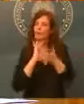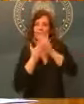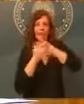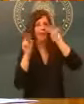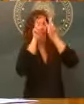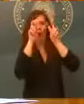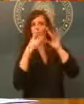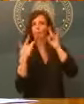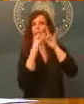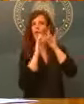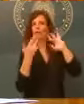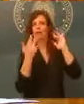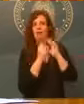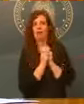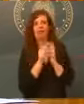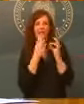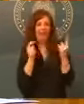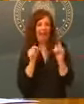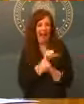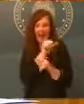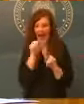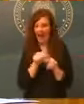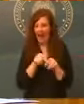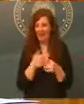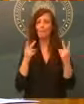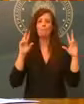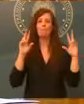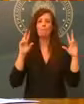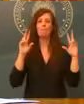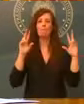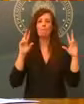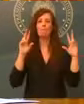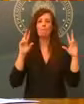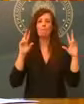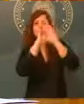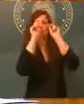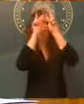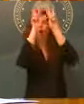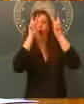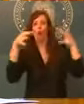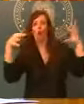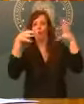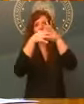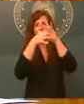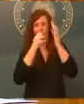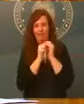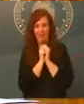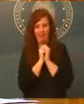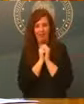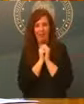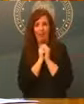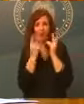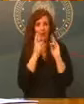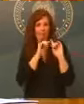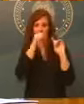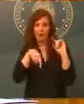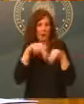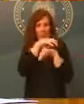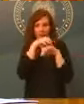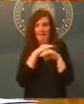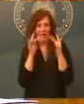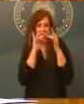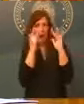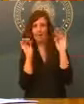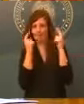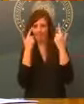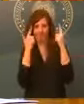gli anni della modernità e quindi della digitalizzazione di un ministero che digitalizzato non era. Come operiamo